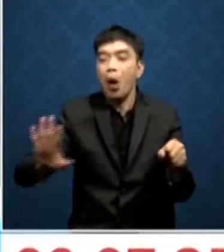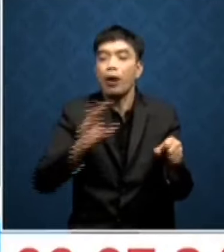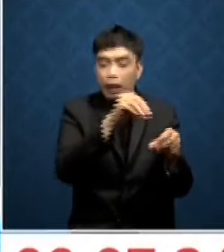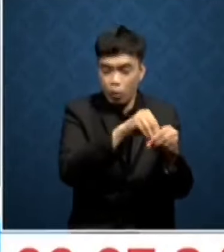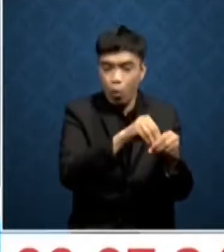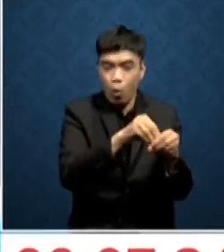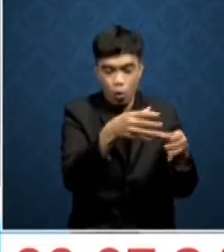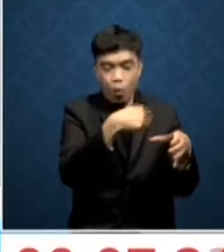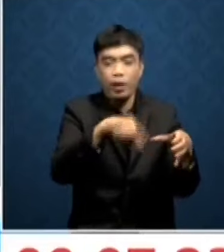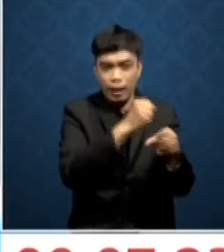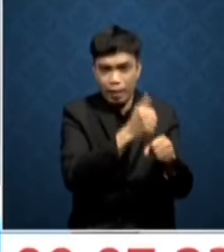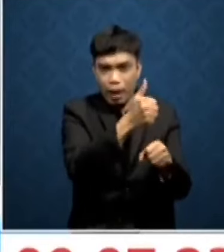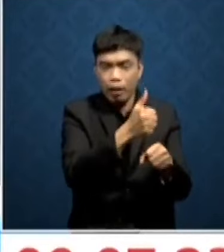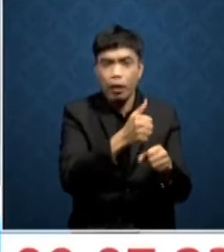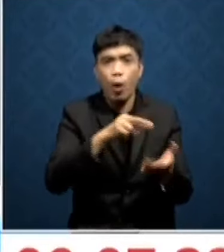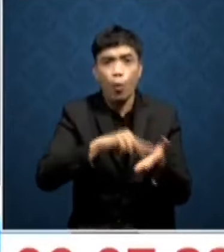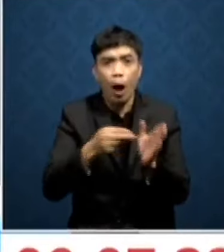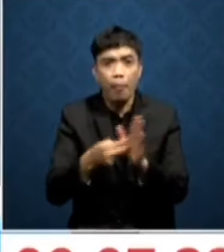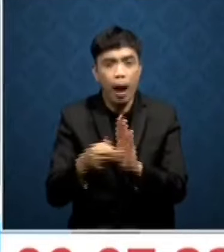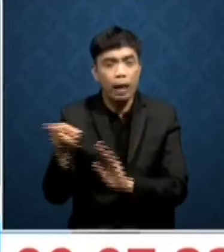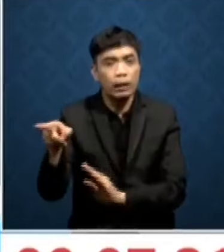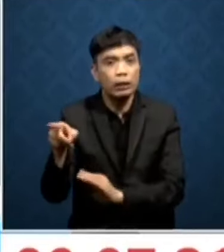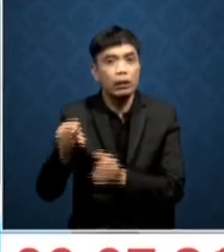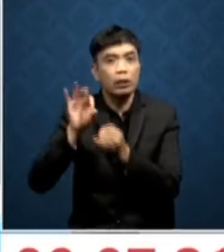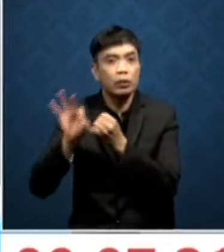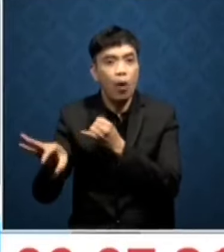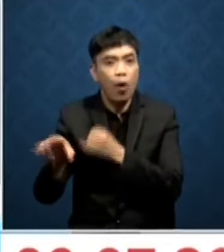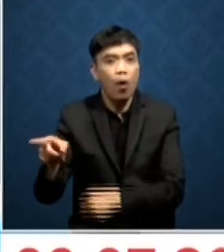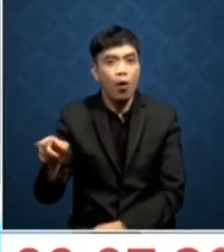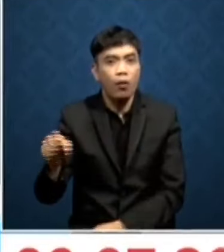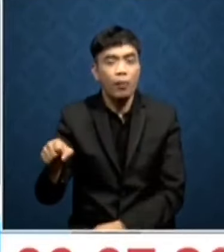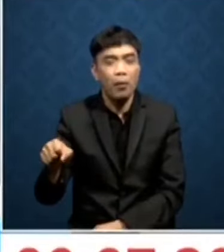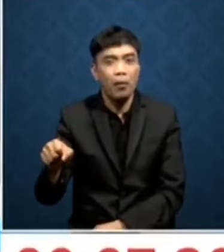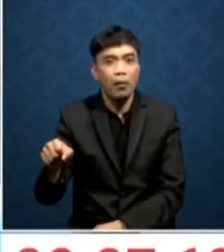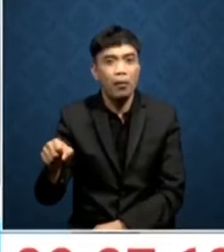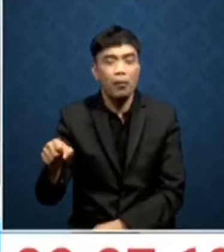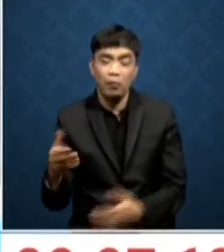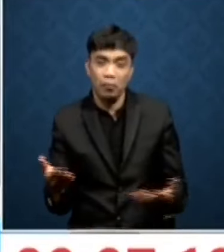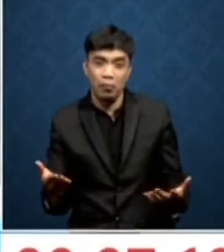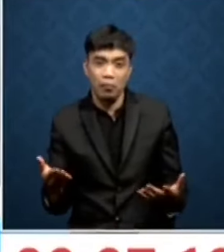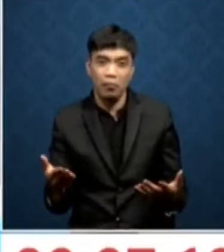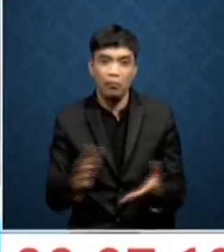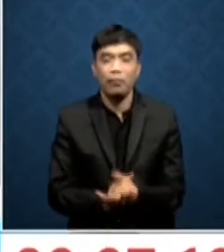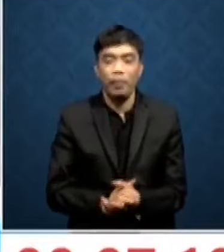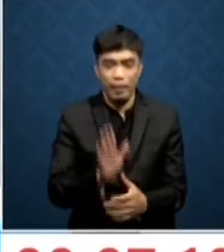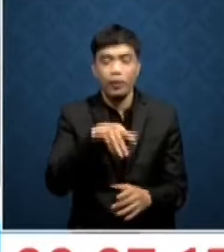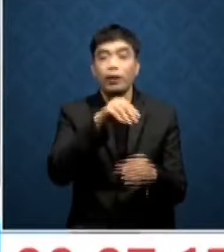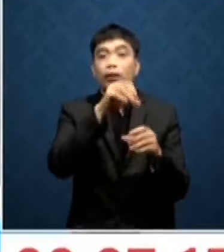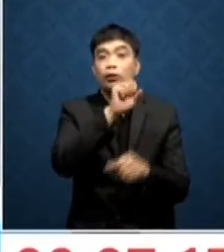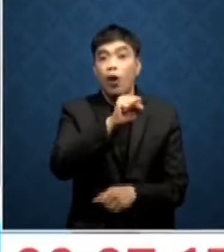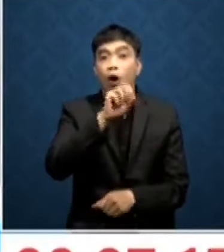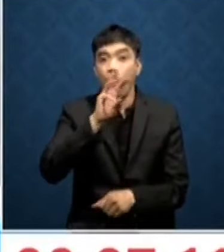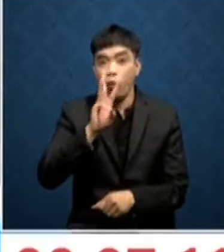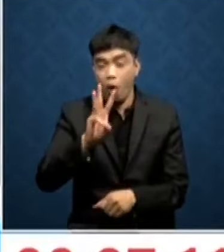เสรณีในที่ประชุมแห่งนี้ถ้าดิฉันจะพูดใหม่ดิฉันบอกว่าวุฒิสภาแห่งนี้จะอยู่ได้แล้วอยู่